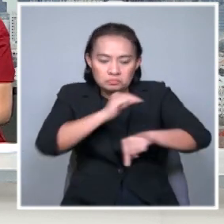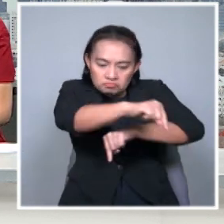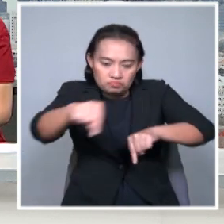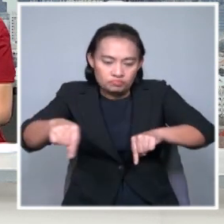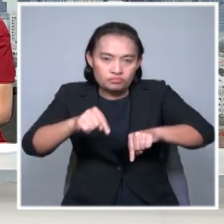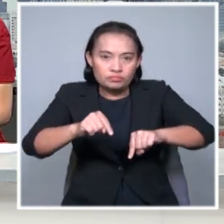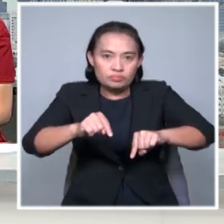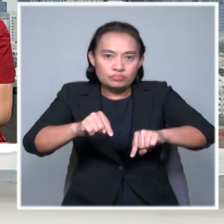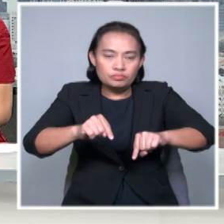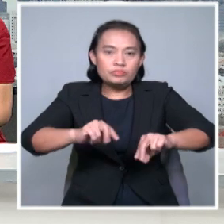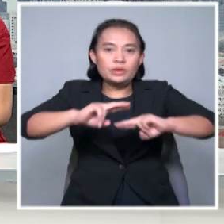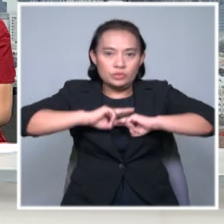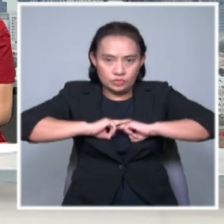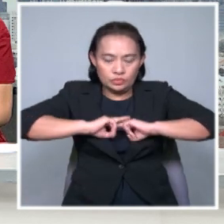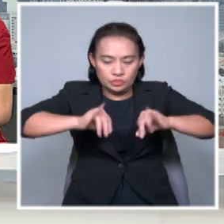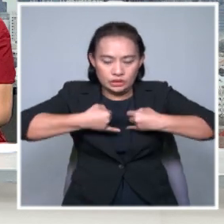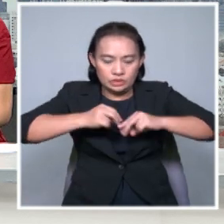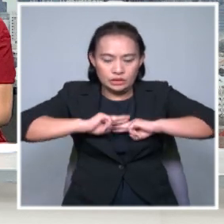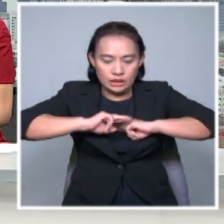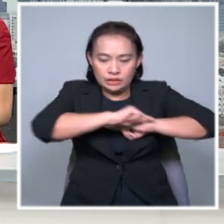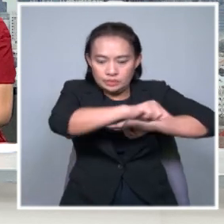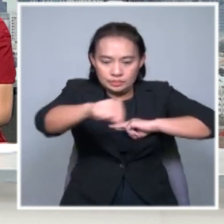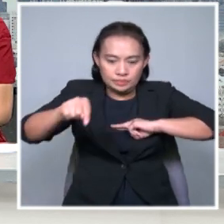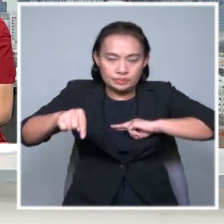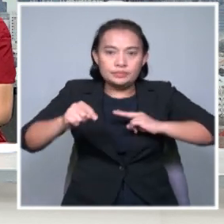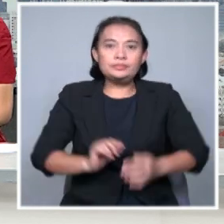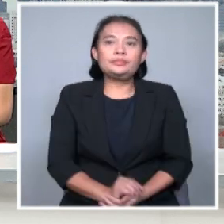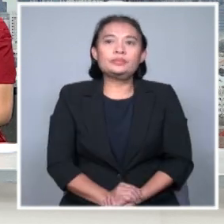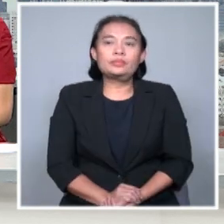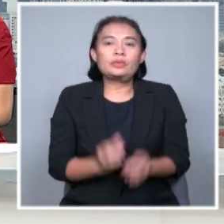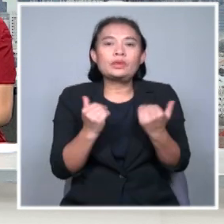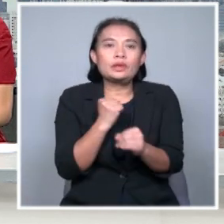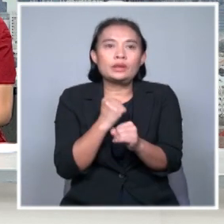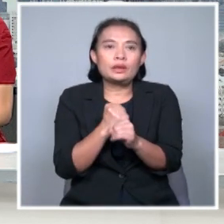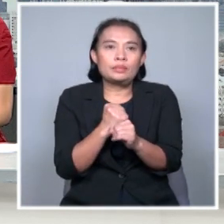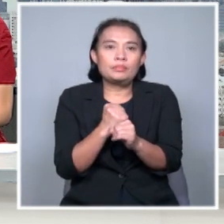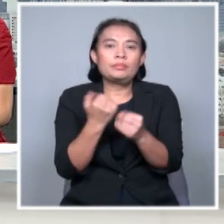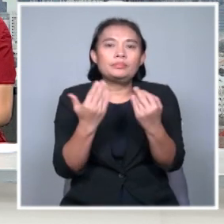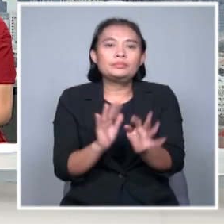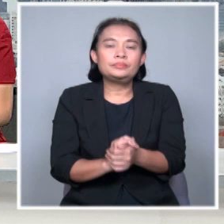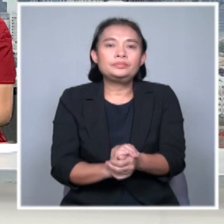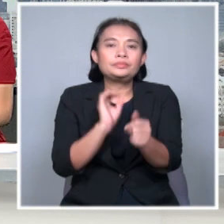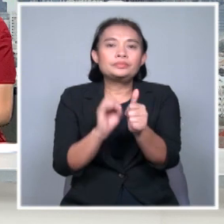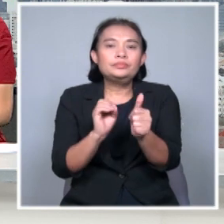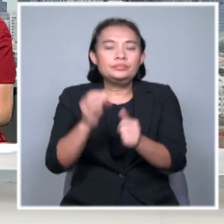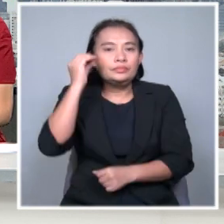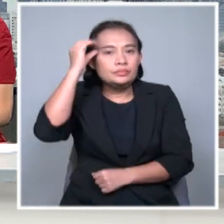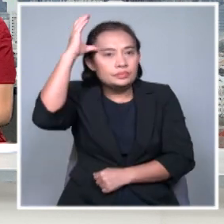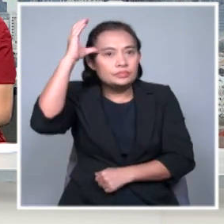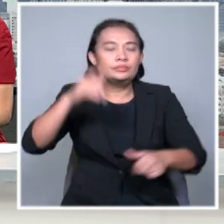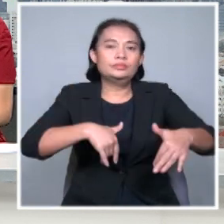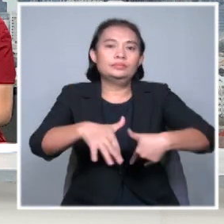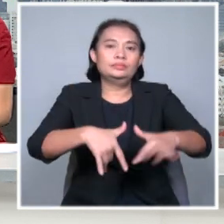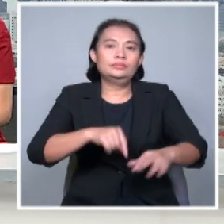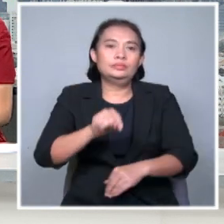านี้เนี่ยเจ้าหน้าที่มีวิธีในการปฏิบัติที่ดีที่สุดแล้วแล้วในขณะเดียวกันก็ได้ให้ความรู้กับพี่น้องประชาชนด้วย